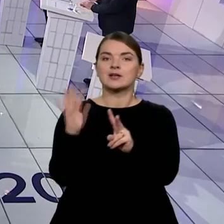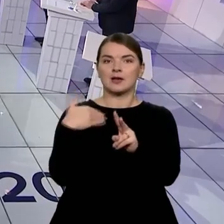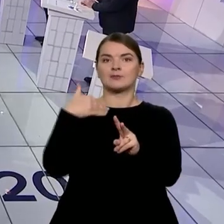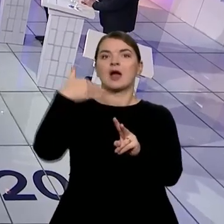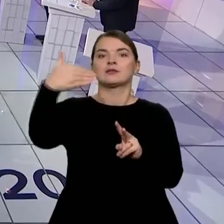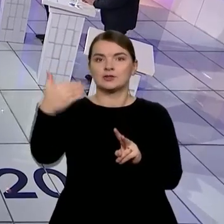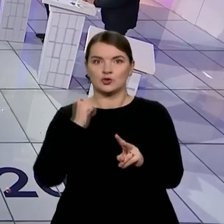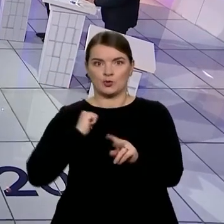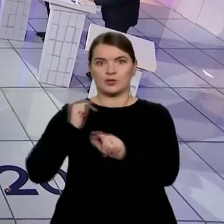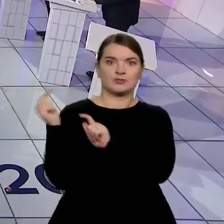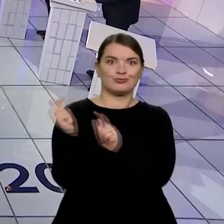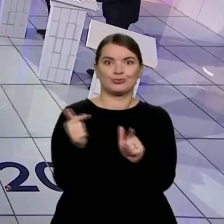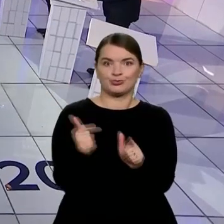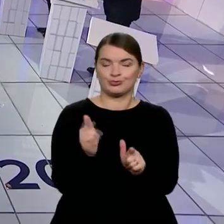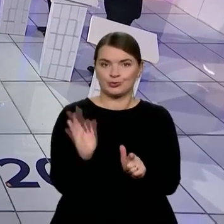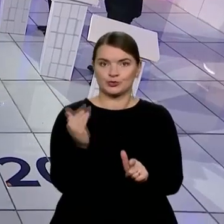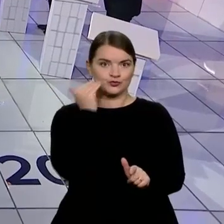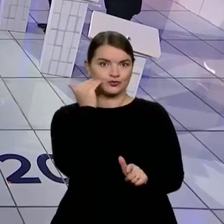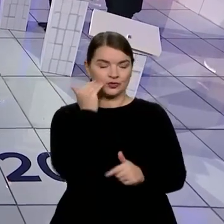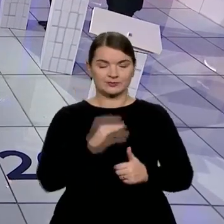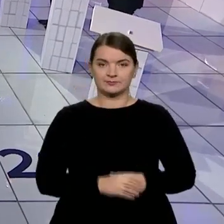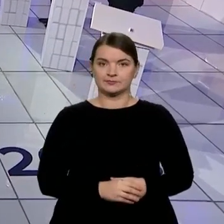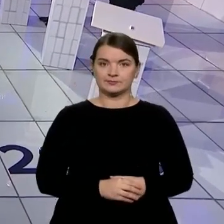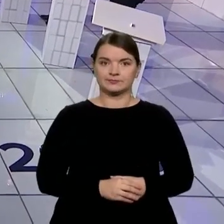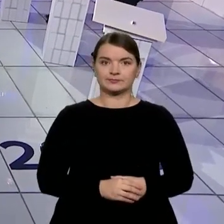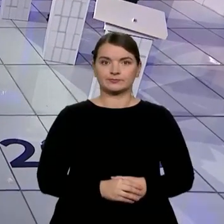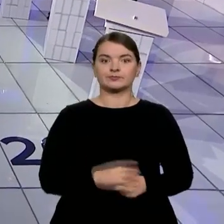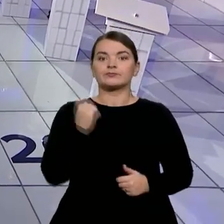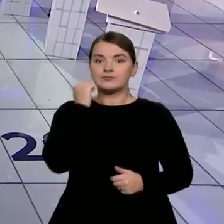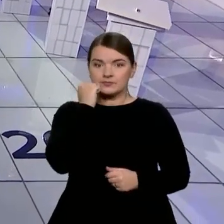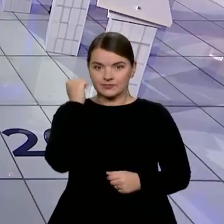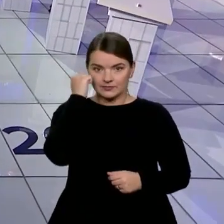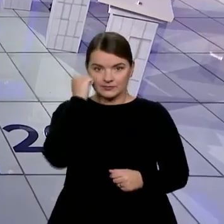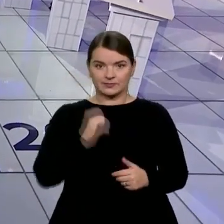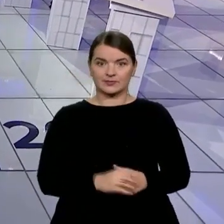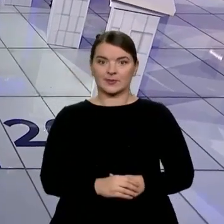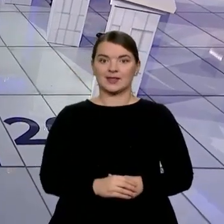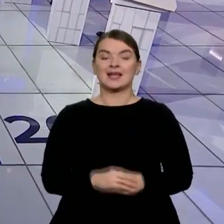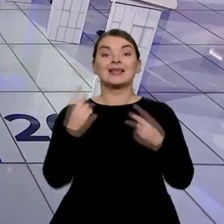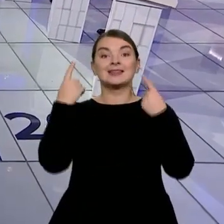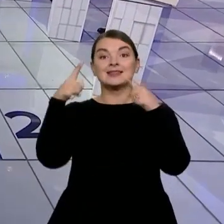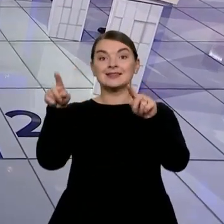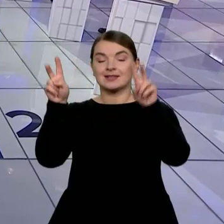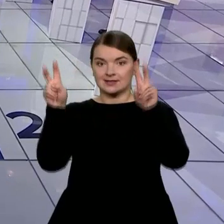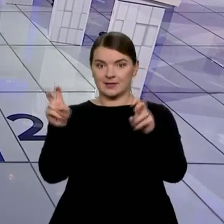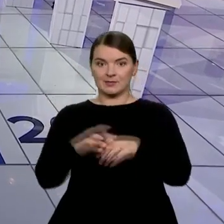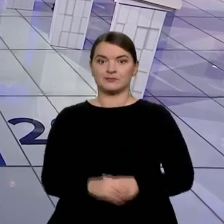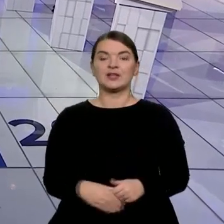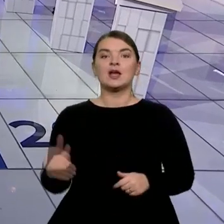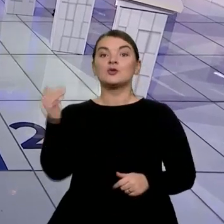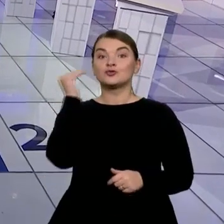vis dažniau apsistoja Šiauliuose. Dėkui. Kita tema. Šiaulių miesto bulvaras,